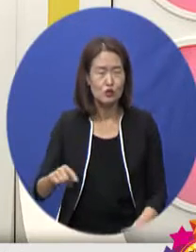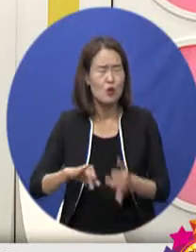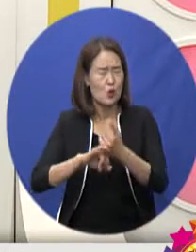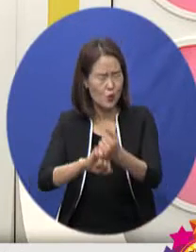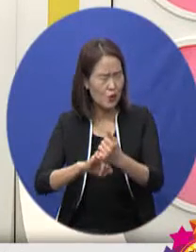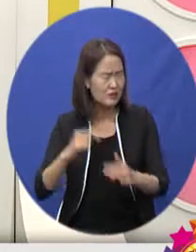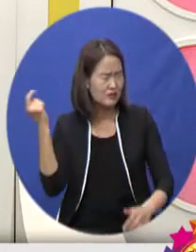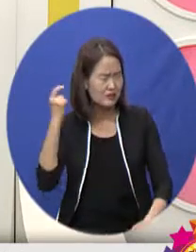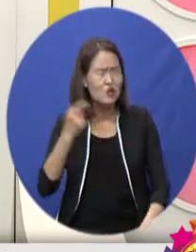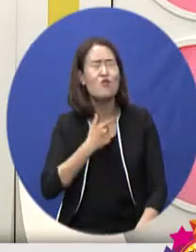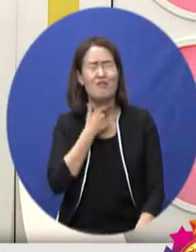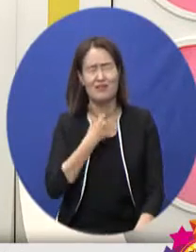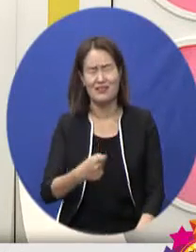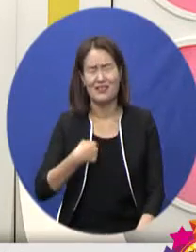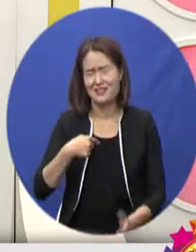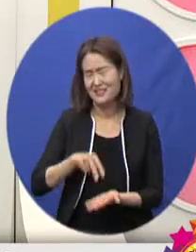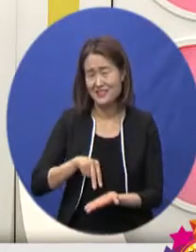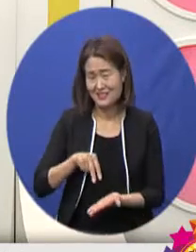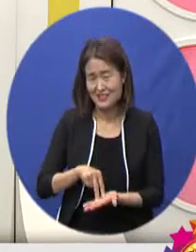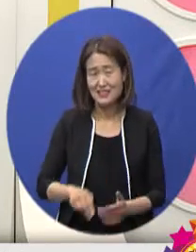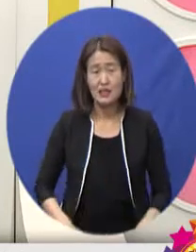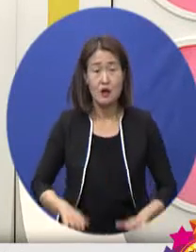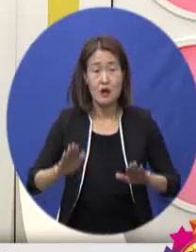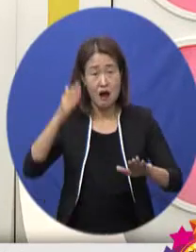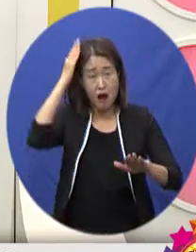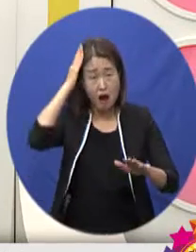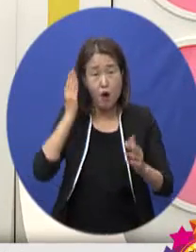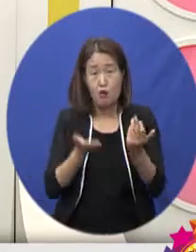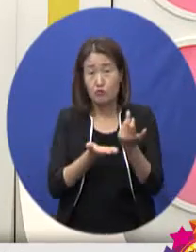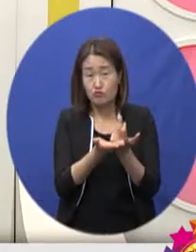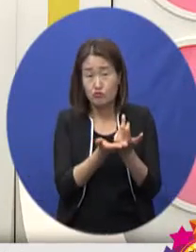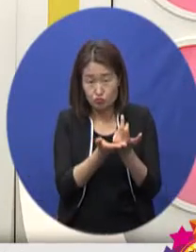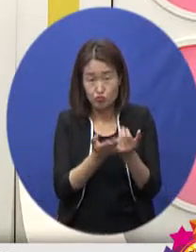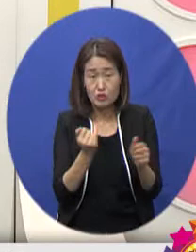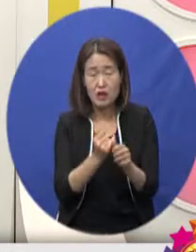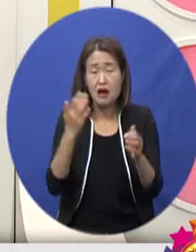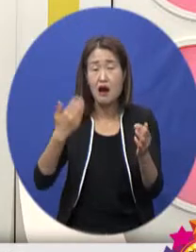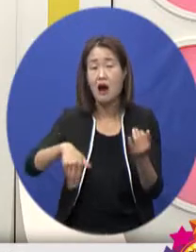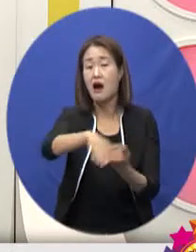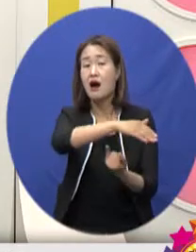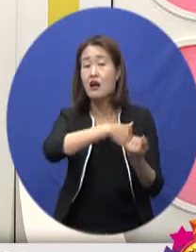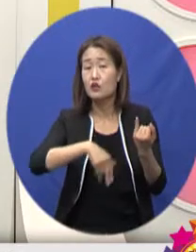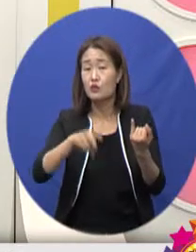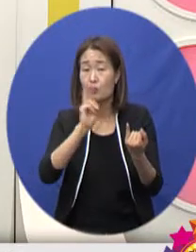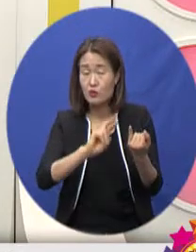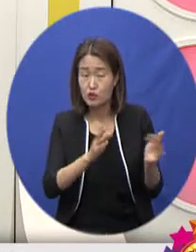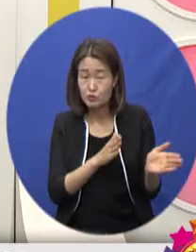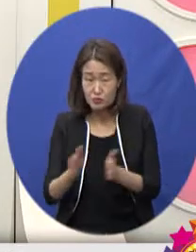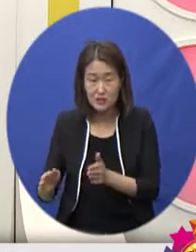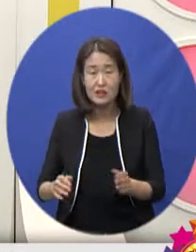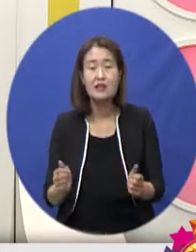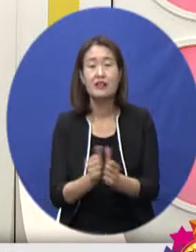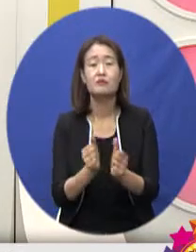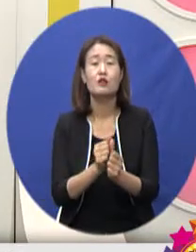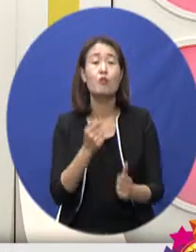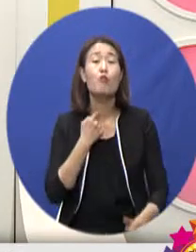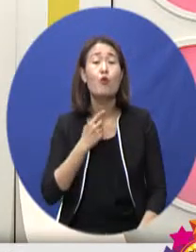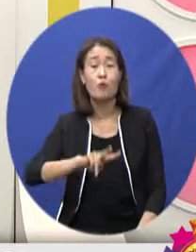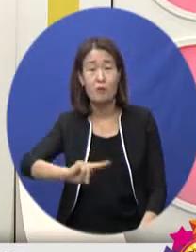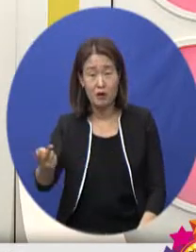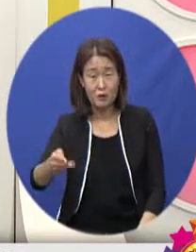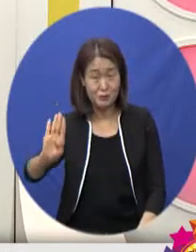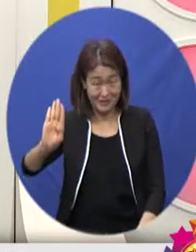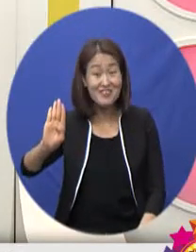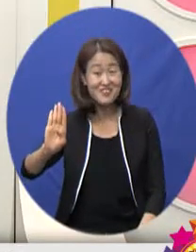바라면서. 네, 오늘 흑산도 아가씨 노래 준비해 주셨어요. 네, 그 남자 키 B로 좀 해달라고 그랬는데. 네,